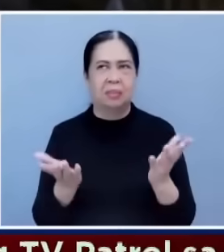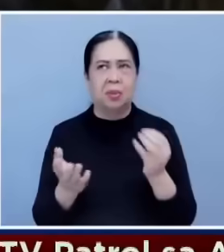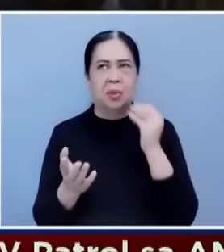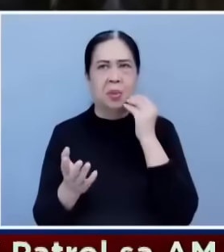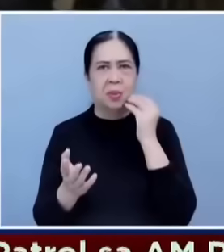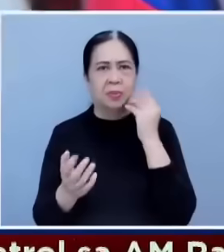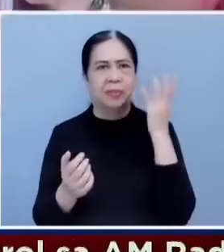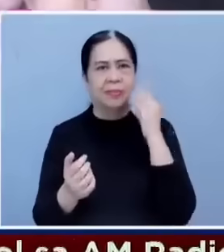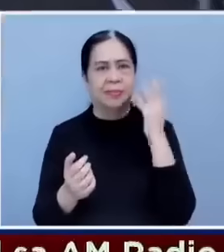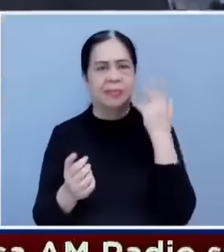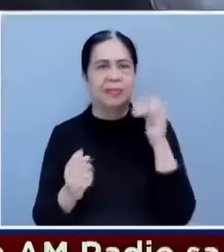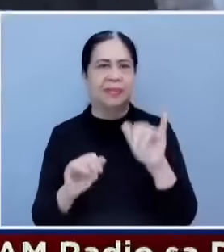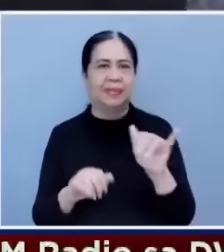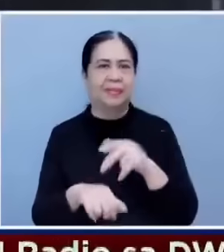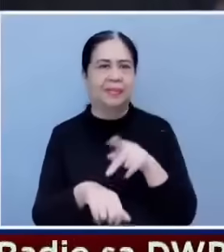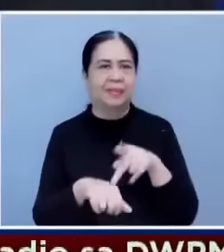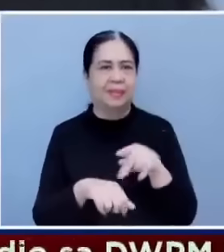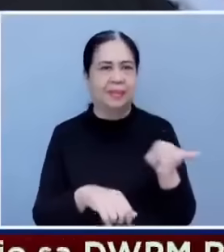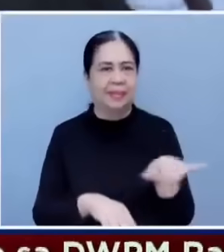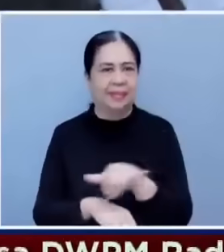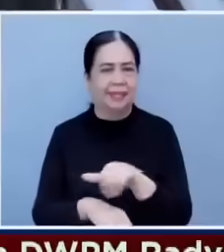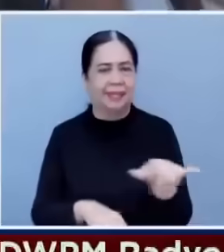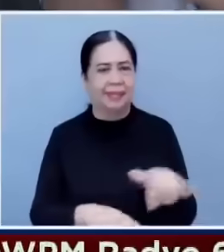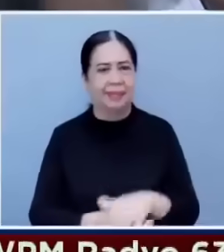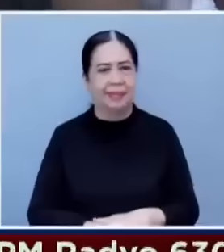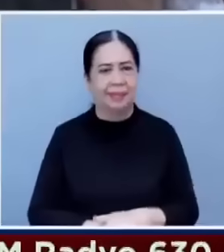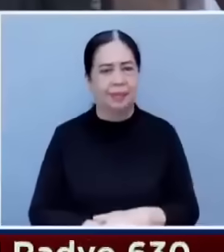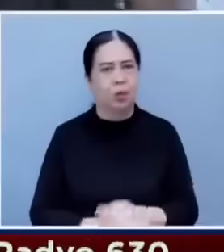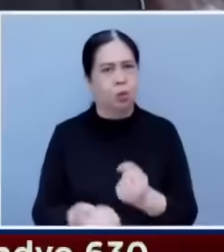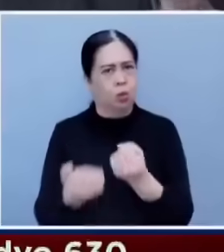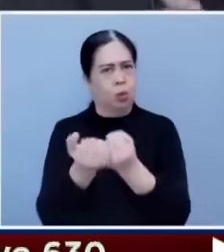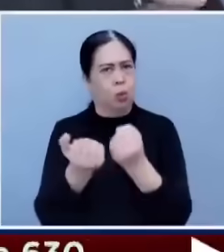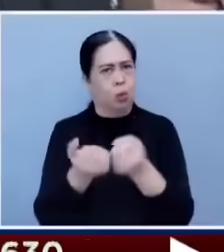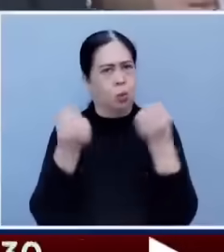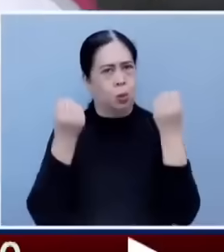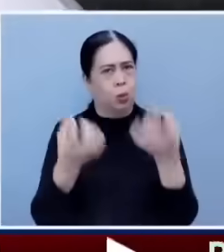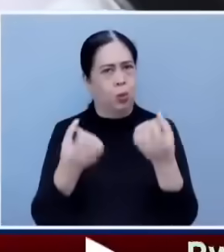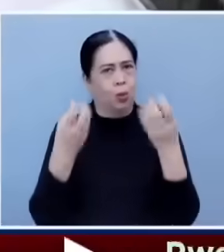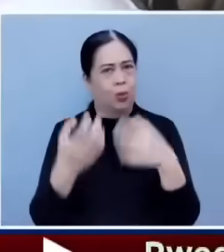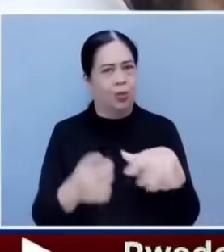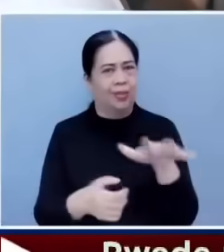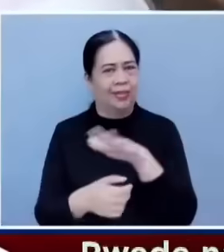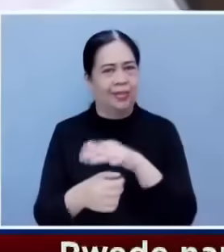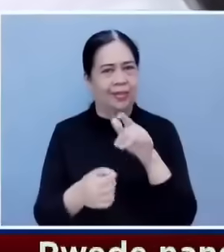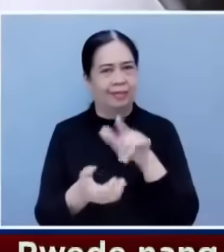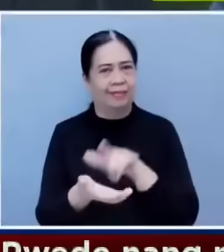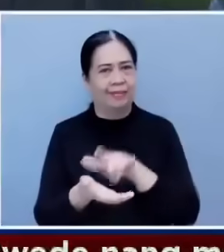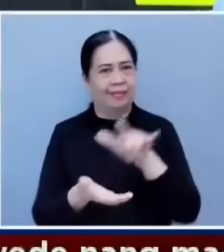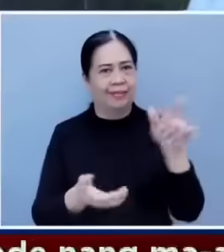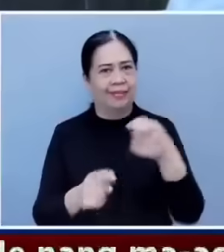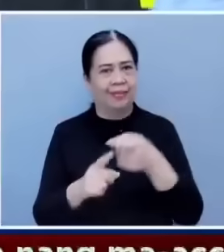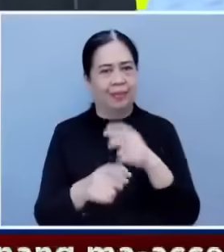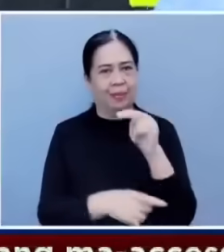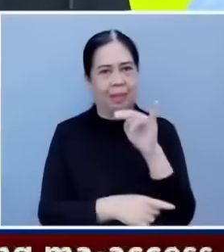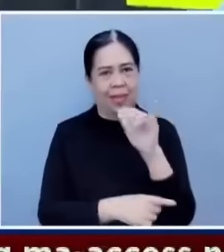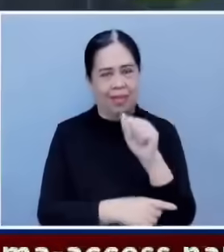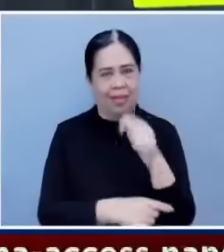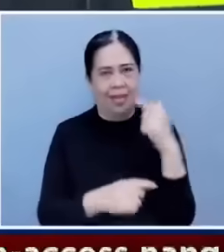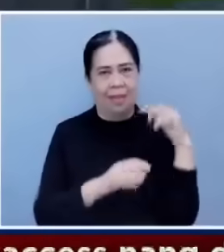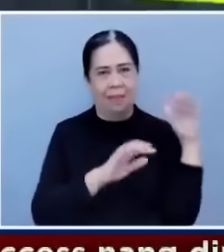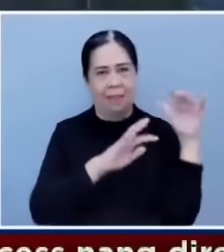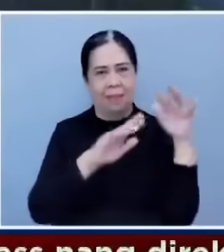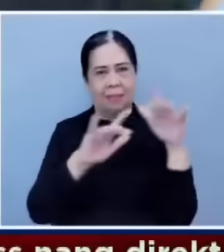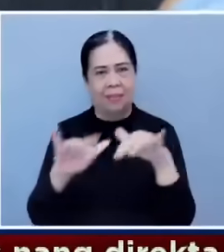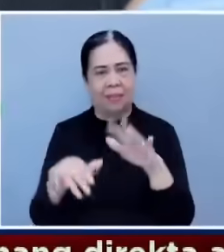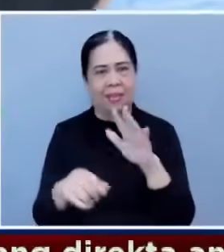I have in the Philippines. Matinding suporta rin ang nakuha ni Michelle sa kanyang departure mula sa NAIA kung saan dumagsa ang